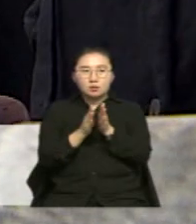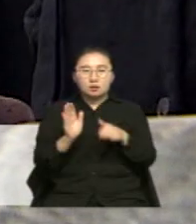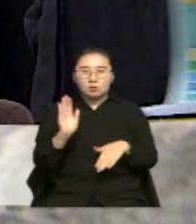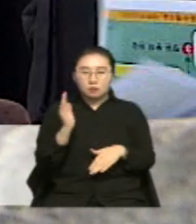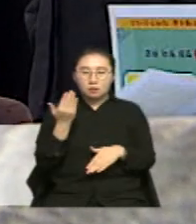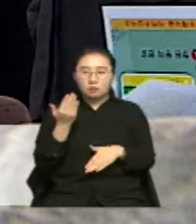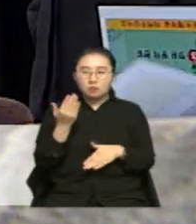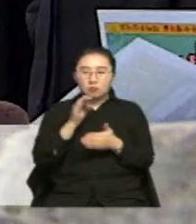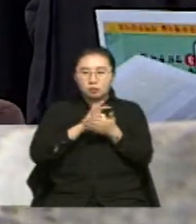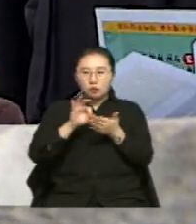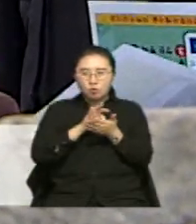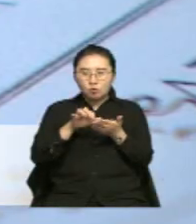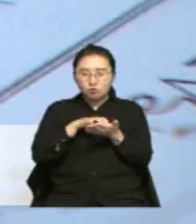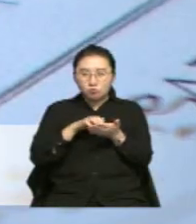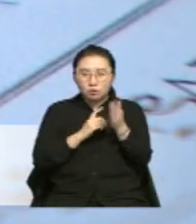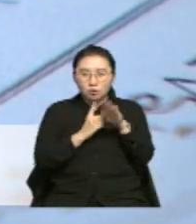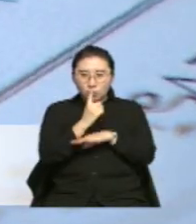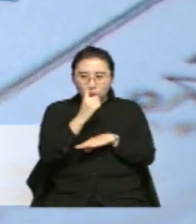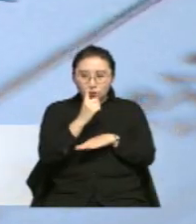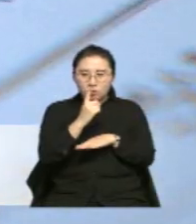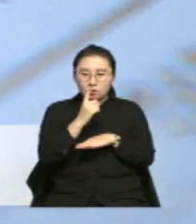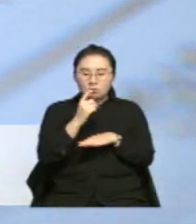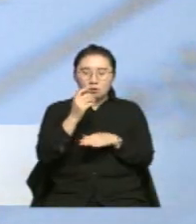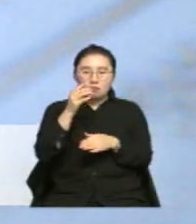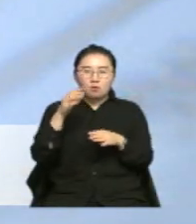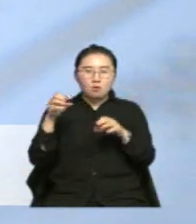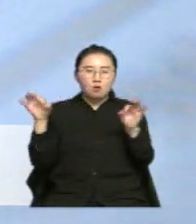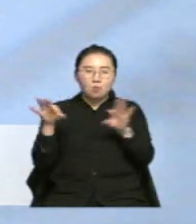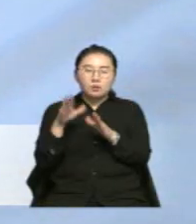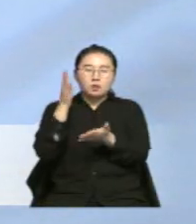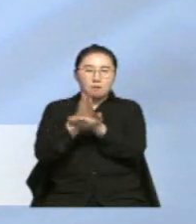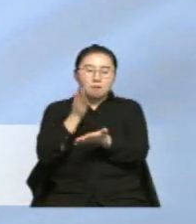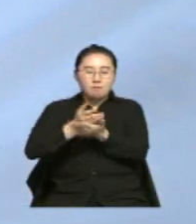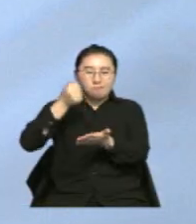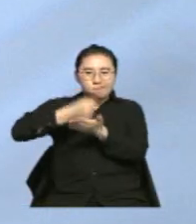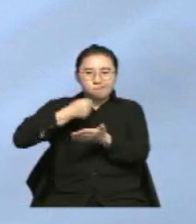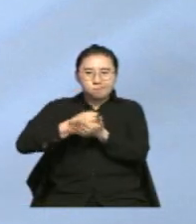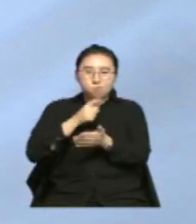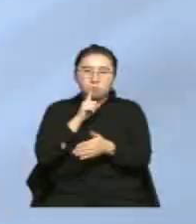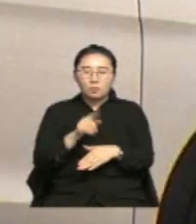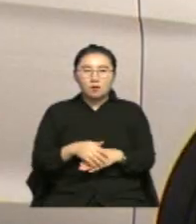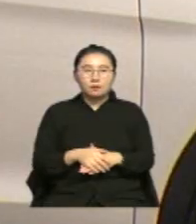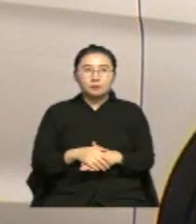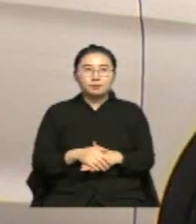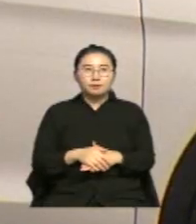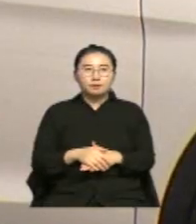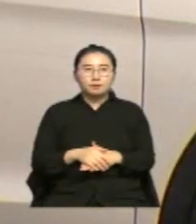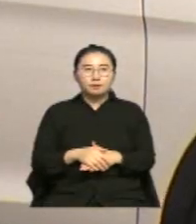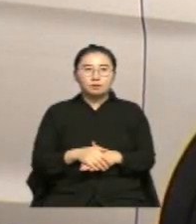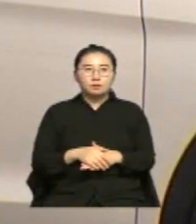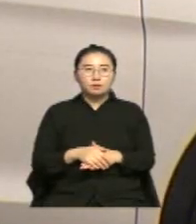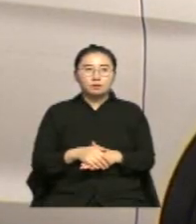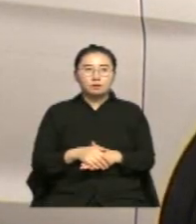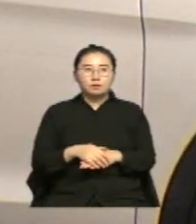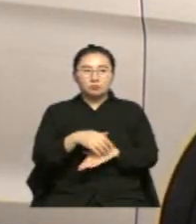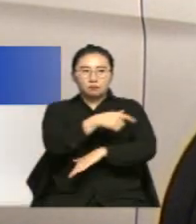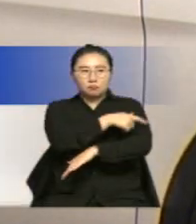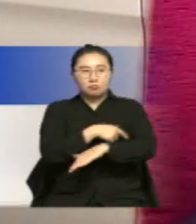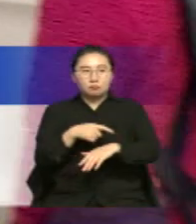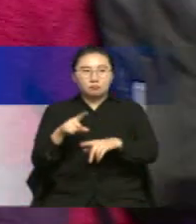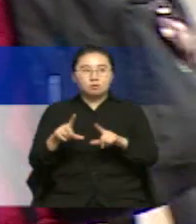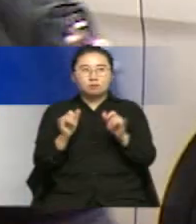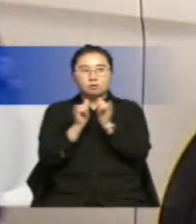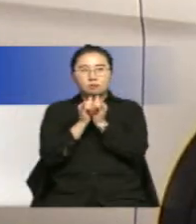시작했습니다. 이용률이 높은 망원동 우체국을 없애지 말아달라며 호소하고 나선 겁니다. 통장 근력이 그러는데